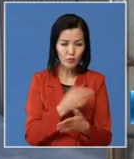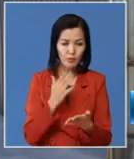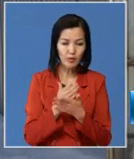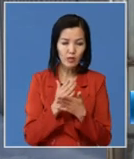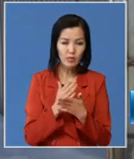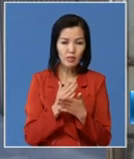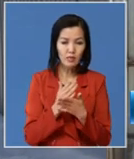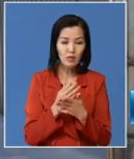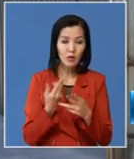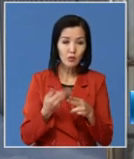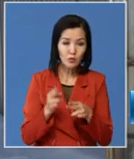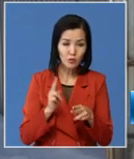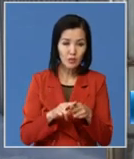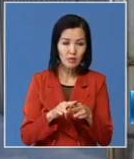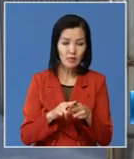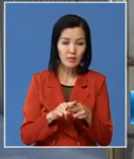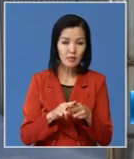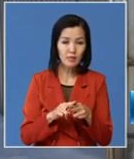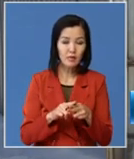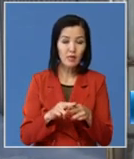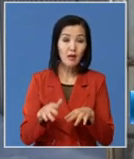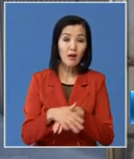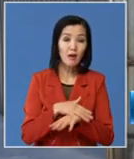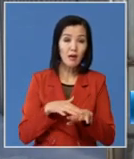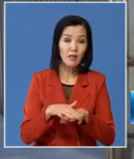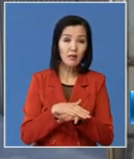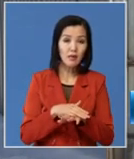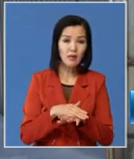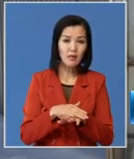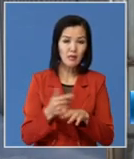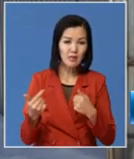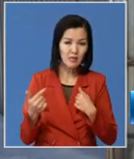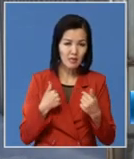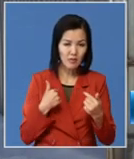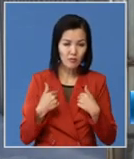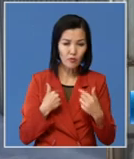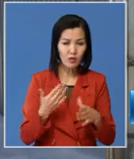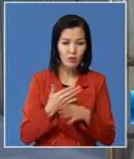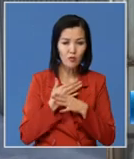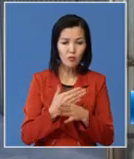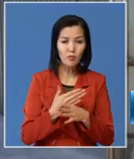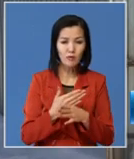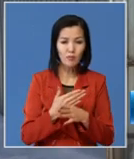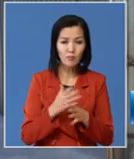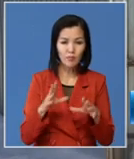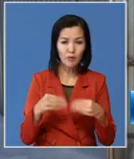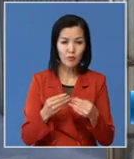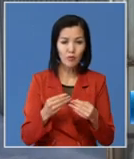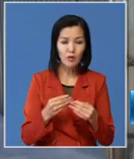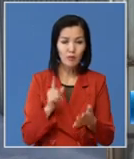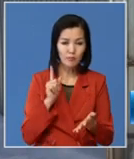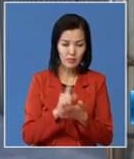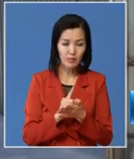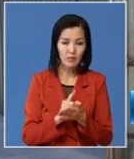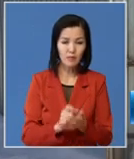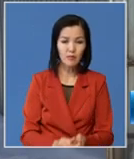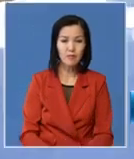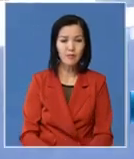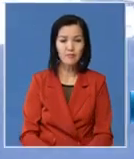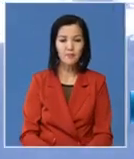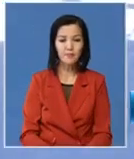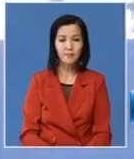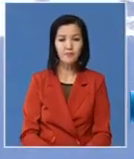жасақшылары маусымдық жұмыста қамтылған кезден бастап қолдарына төлемақысы нақты қолдарына тиетіні 51 мың теңге көлемінде. Облыстық